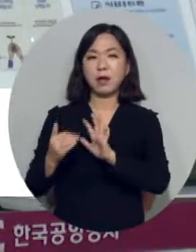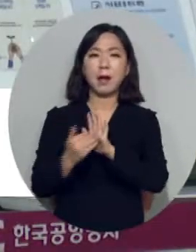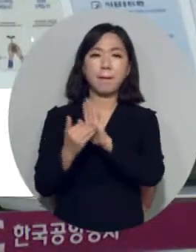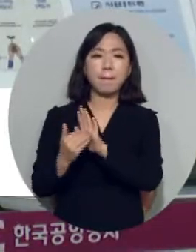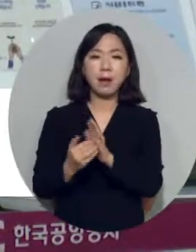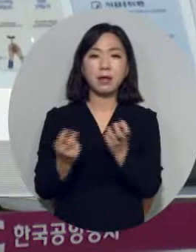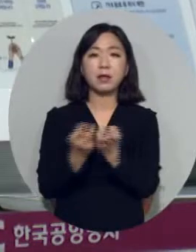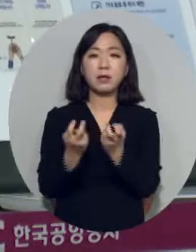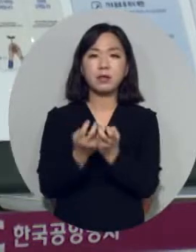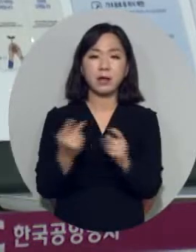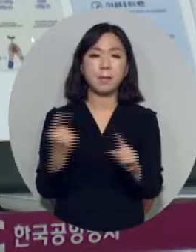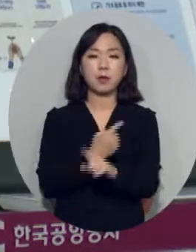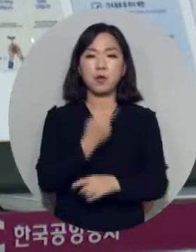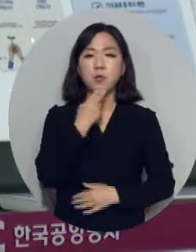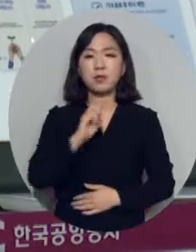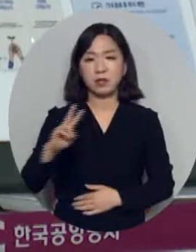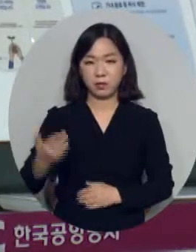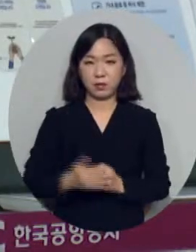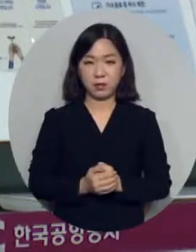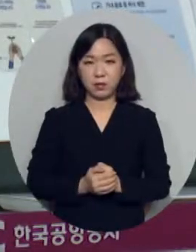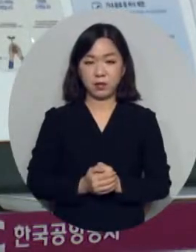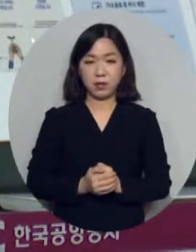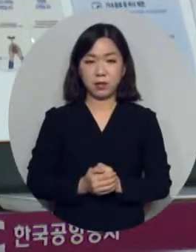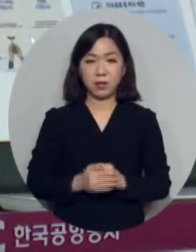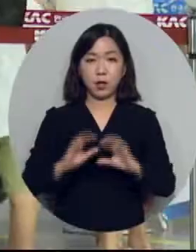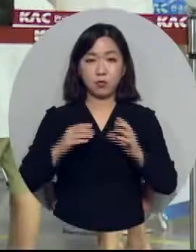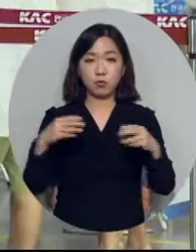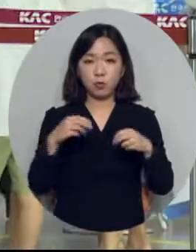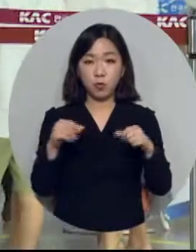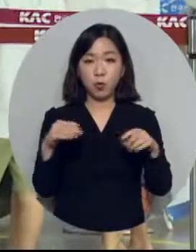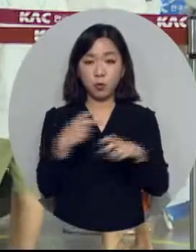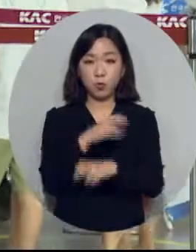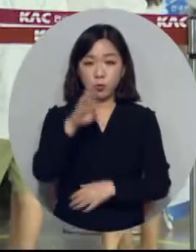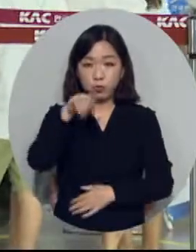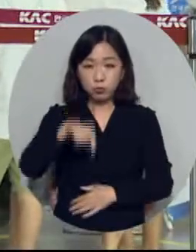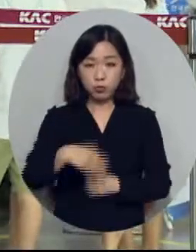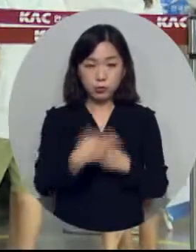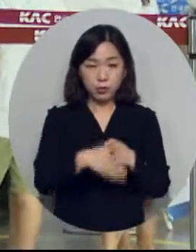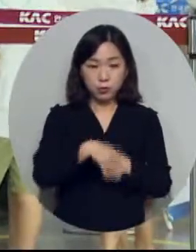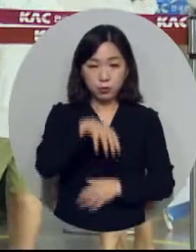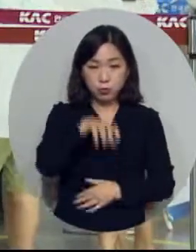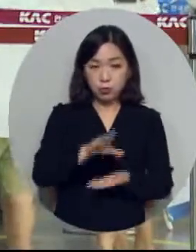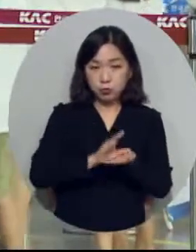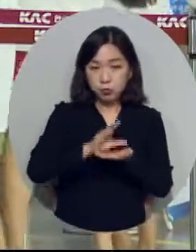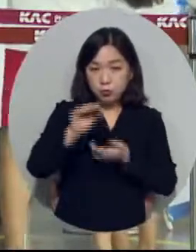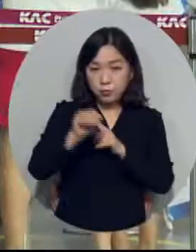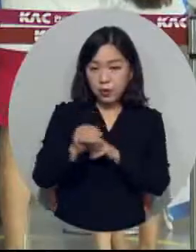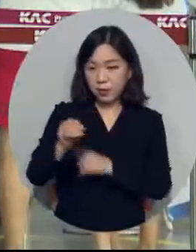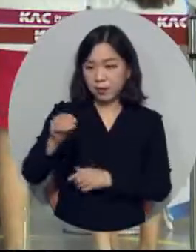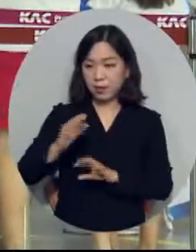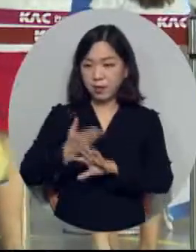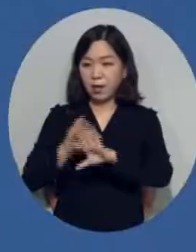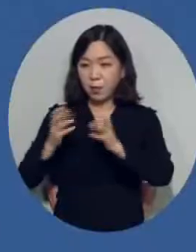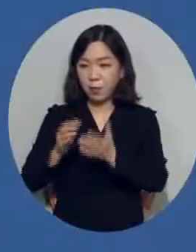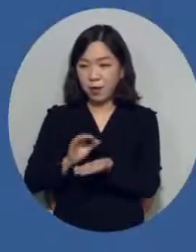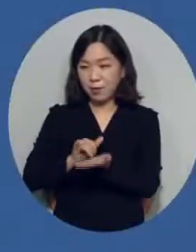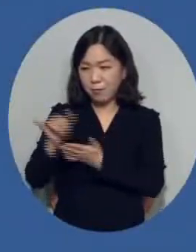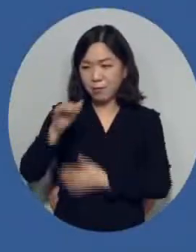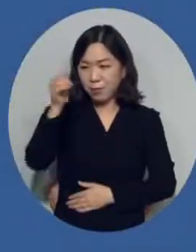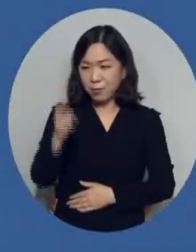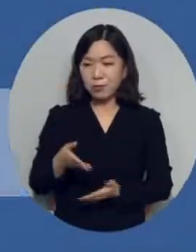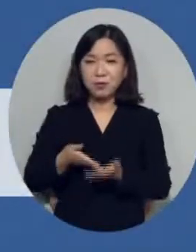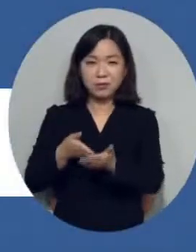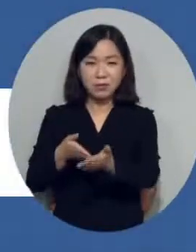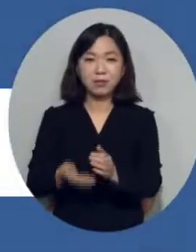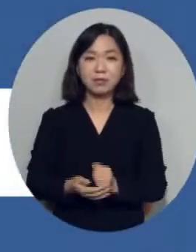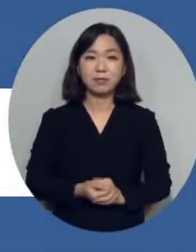합니다. 항공사들은 국토교통부에 대구발 항공편 국제 노선 여러 건을 신청한 것으로 알려졌습니다.